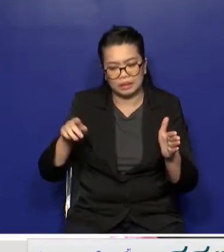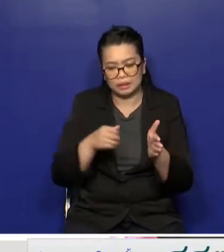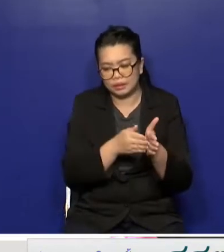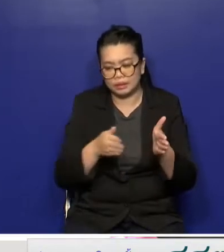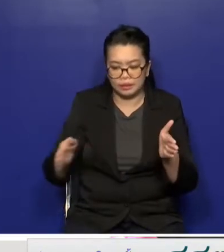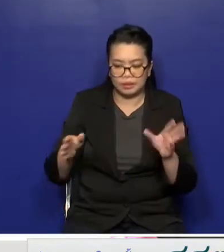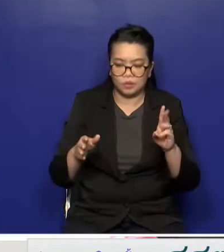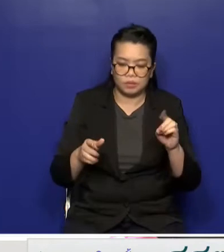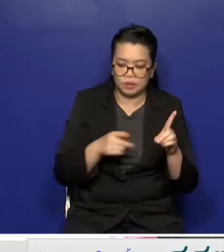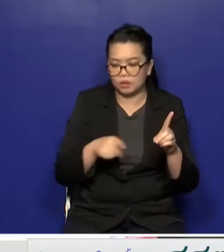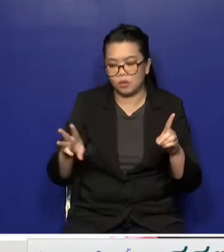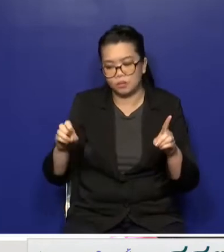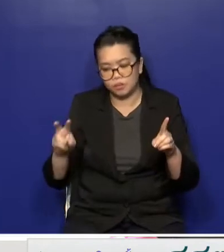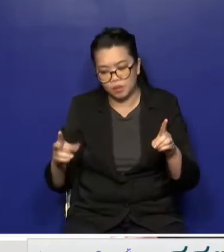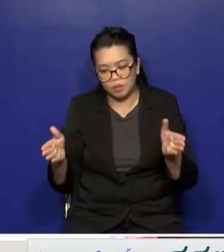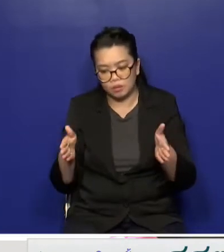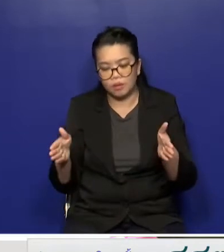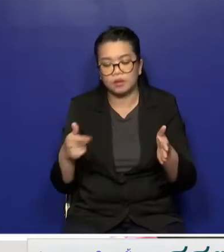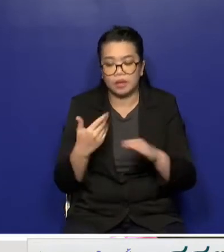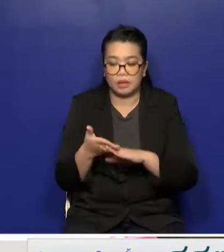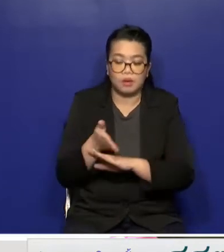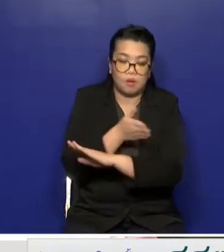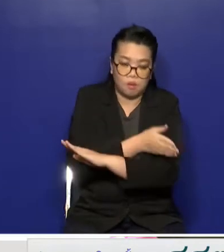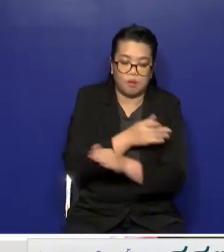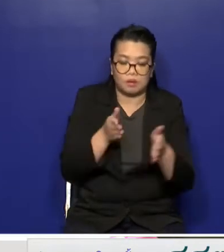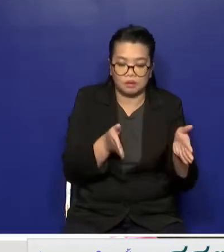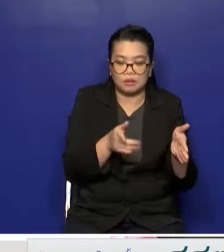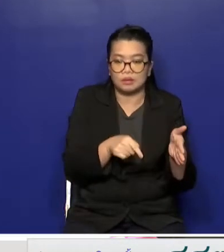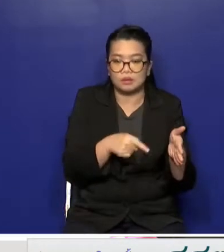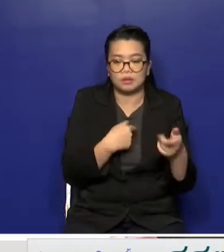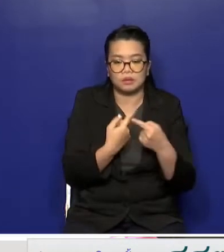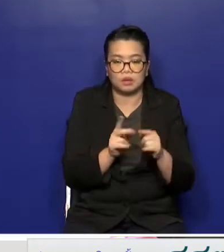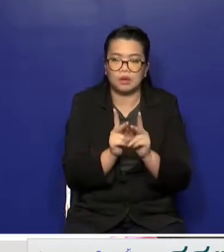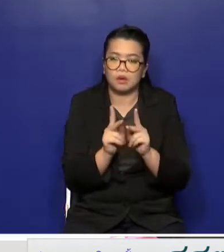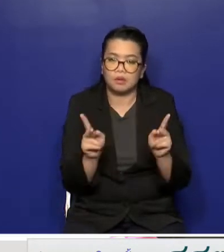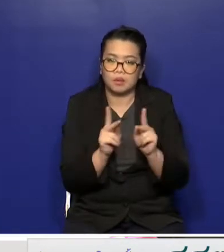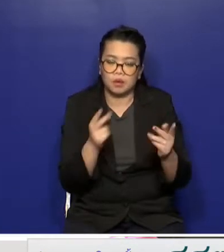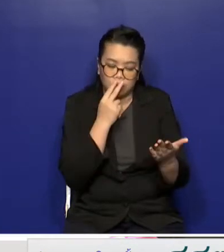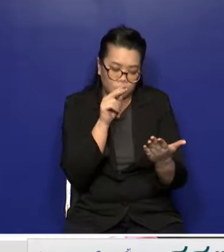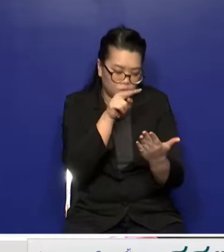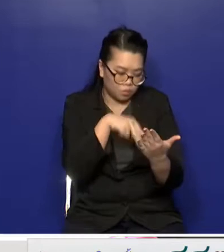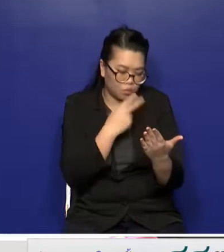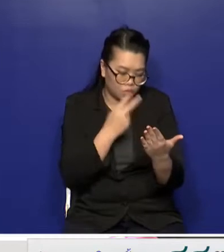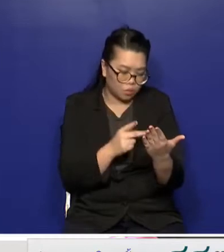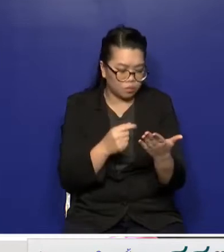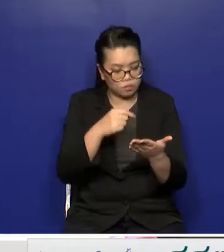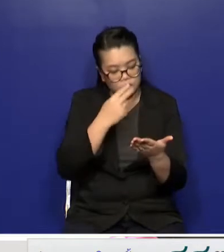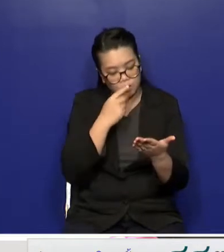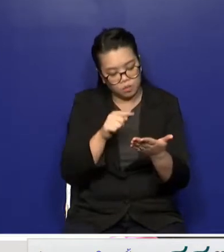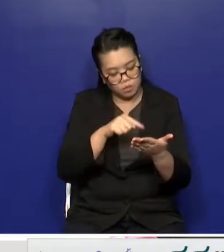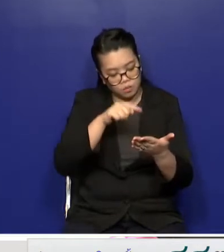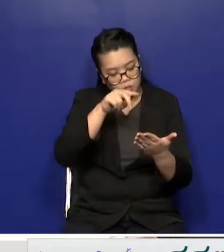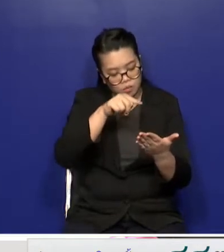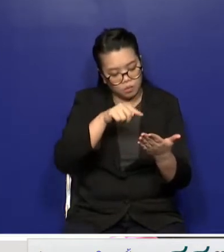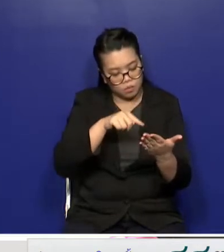ระมาณนั้นแต่ว่าสิ่งที่ขน้การไดนำมการ ไม่ได้มีขอผดพลาดบกพล่แด